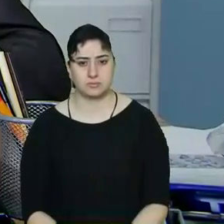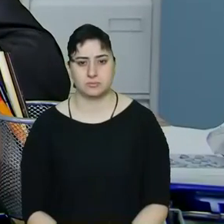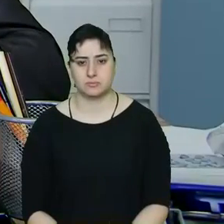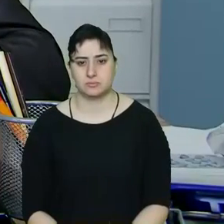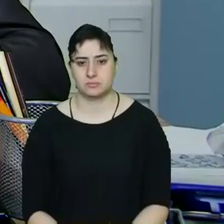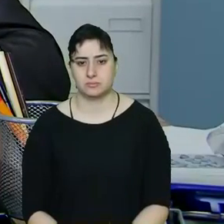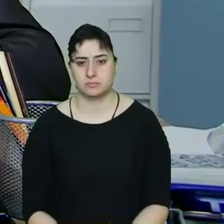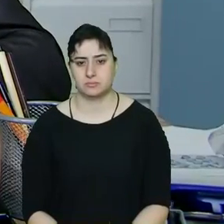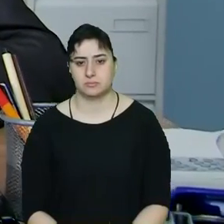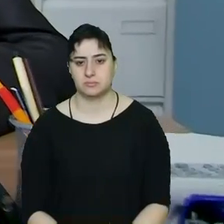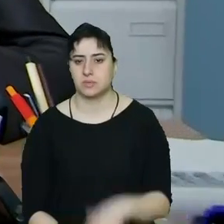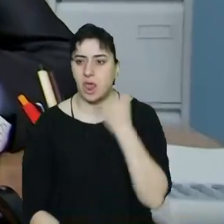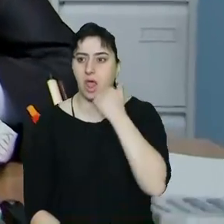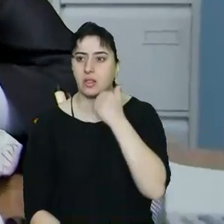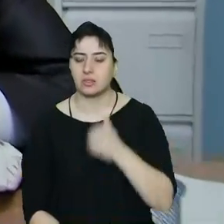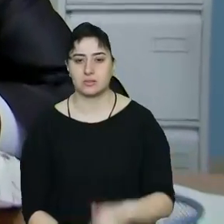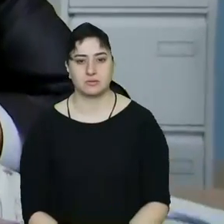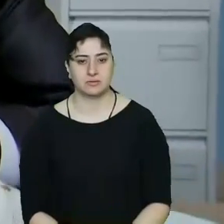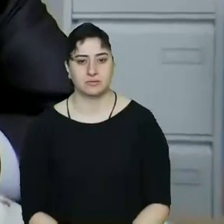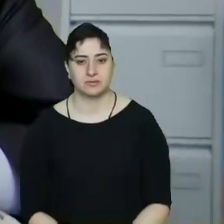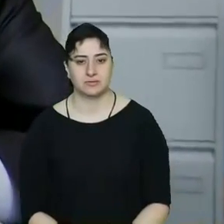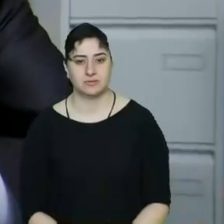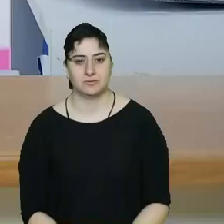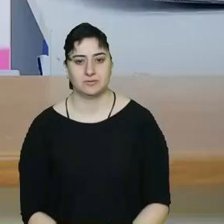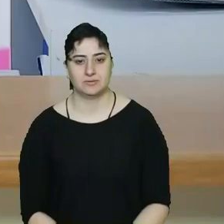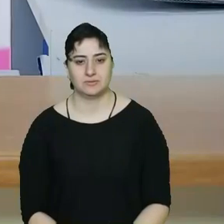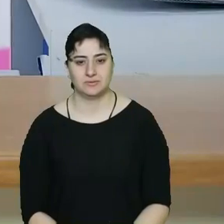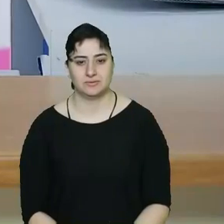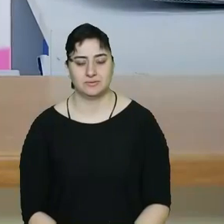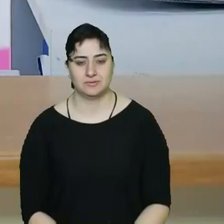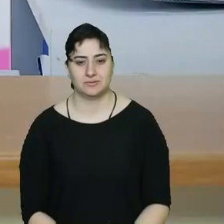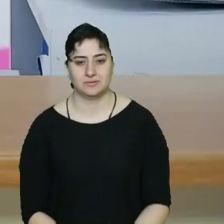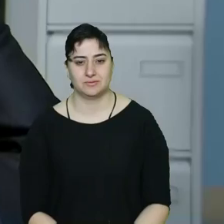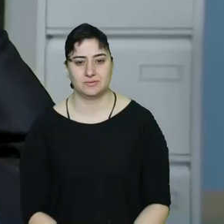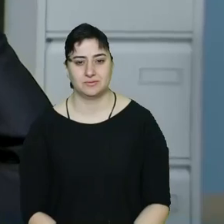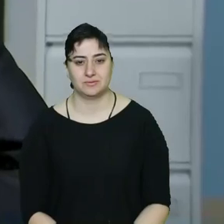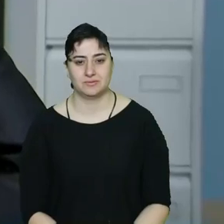Yalan. Evet. Yalan söyledi, doğrudur.